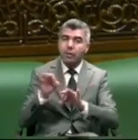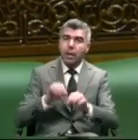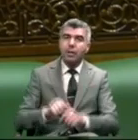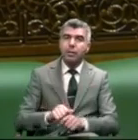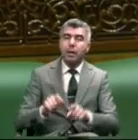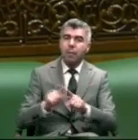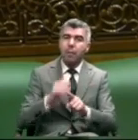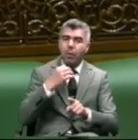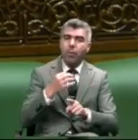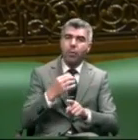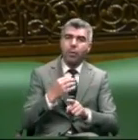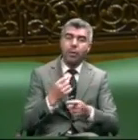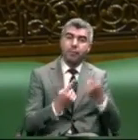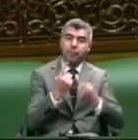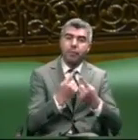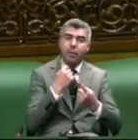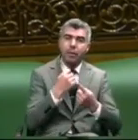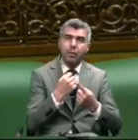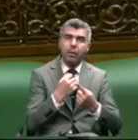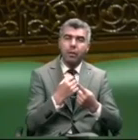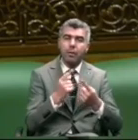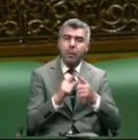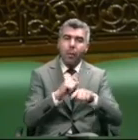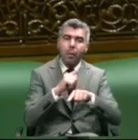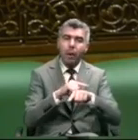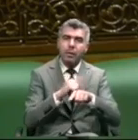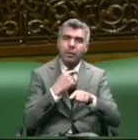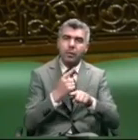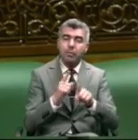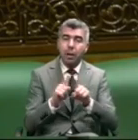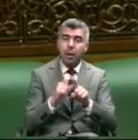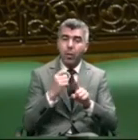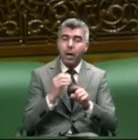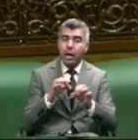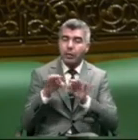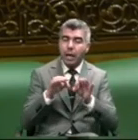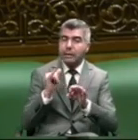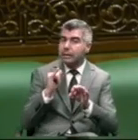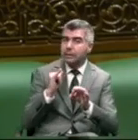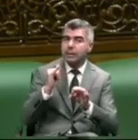اجراءات غير في واحد التوقيت بغينا اجراءات التي